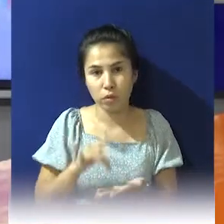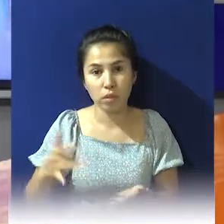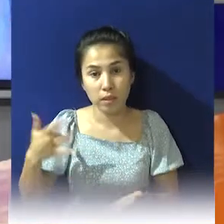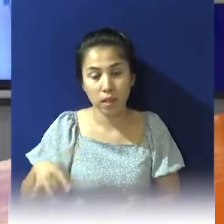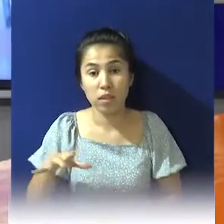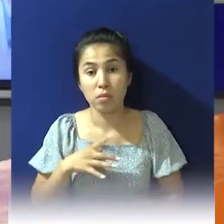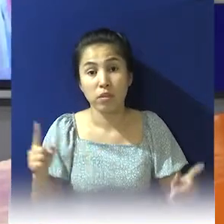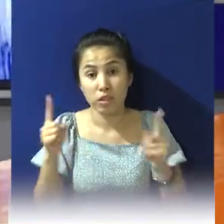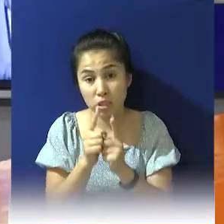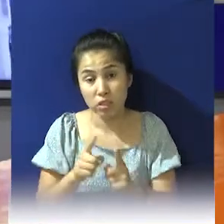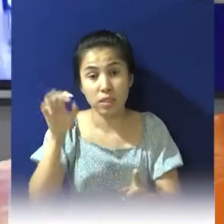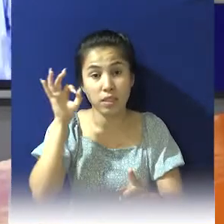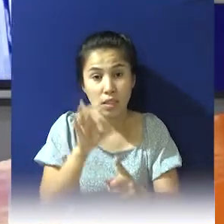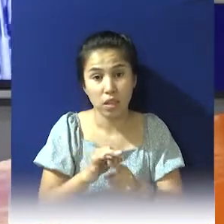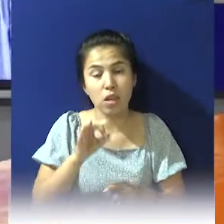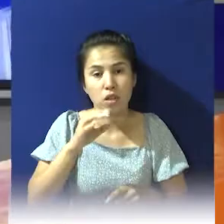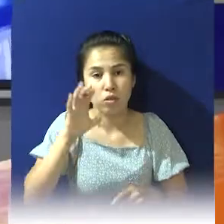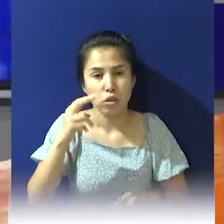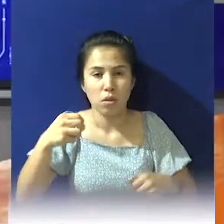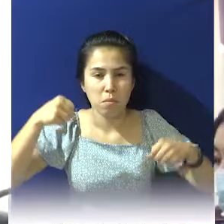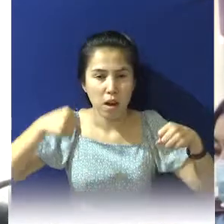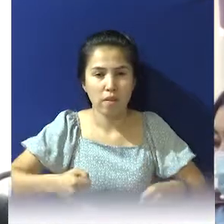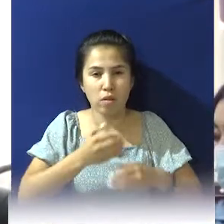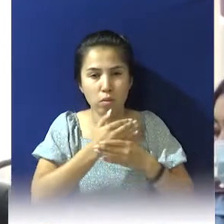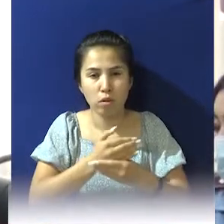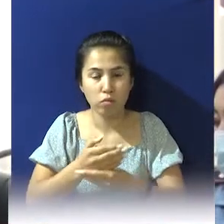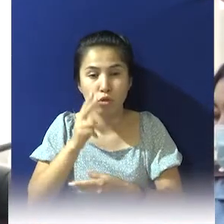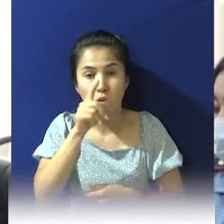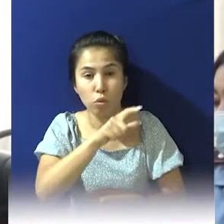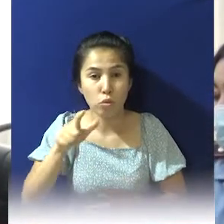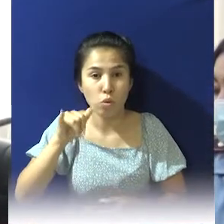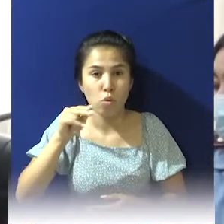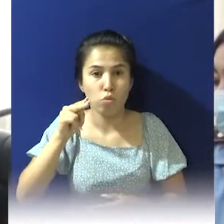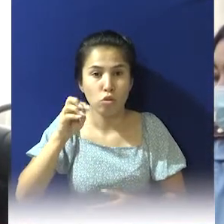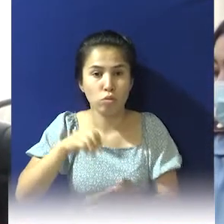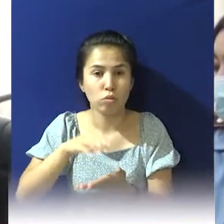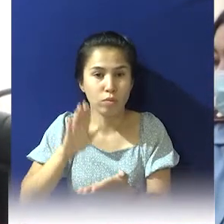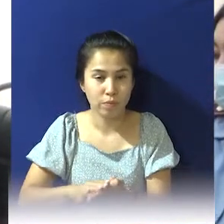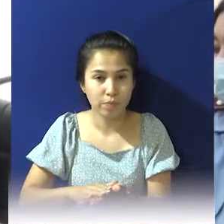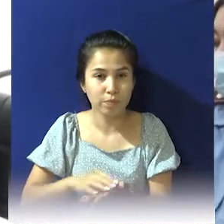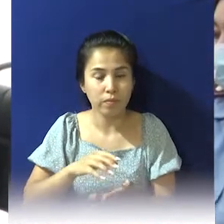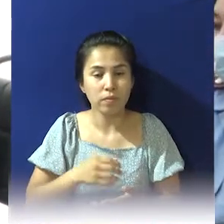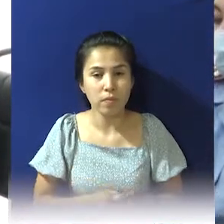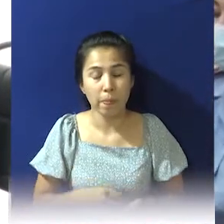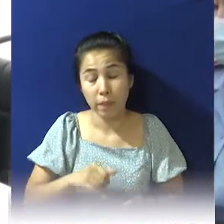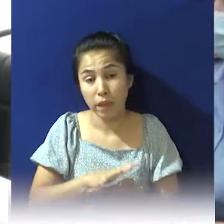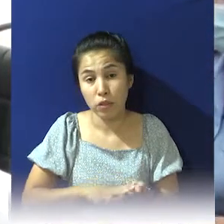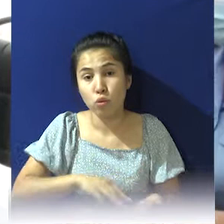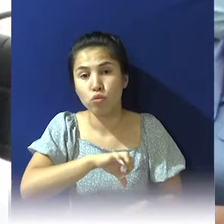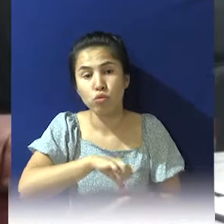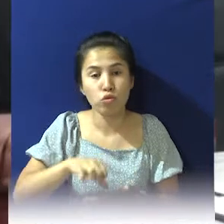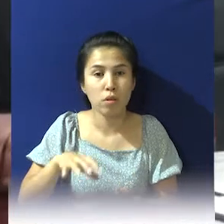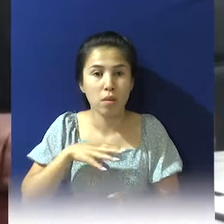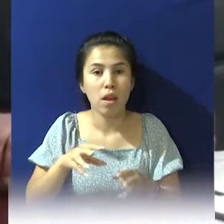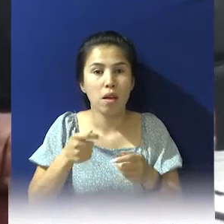неправительственных организаций и руководители общественных фондов. На сегодняшний день существует большое количество помощи со стороны